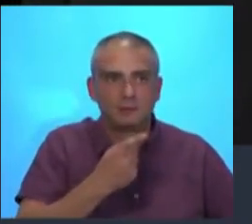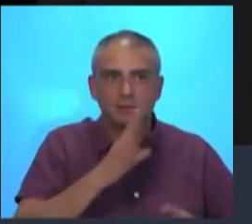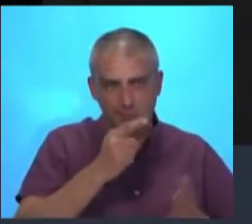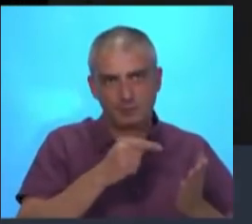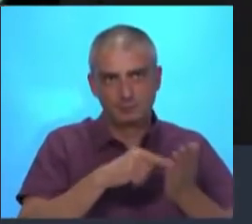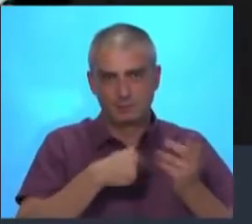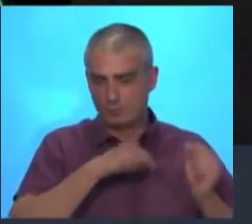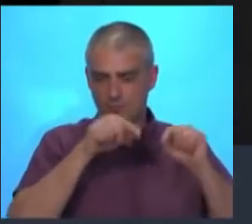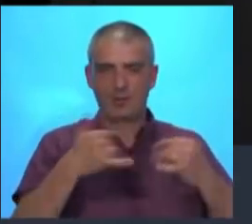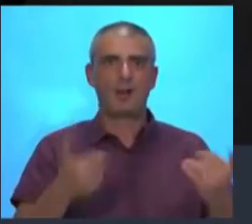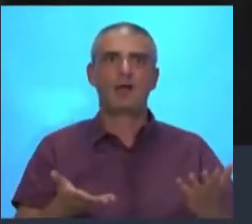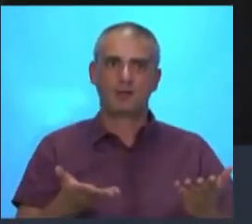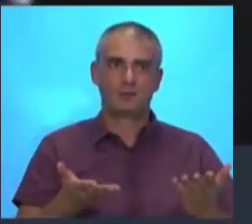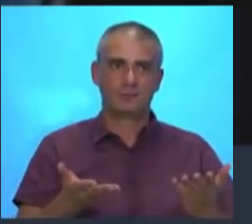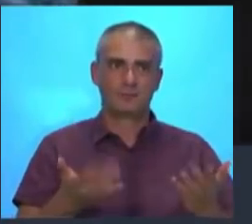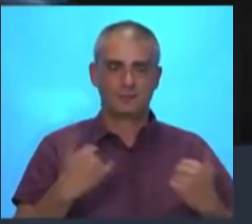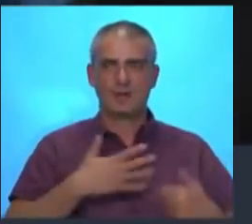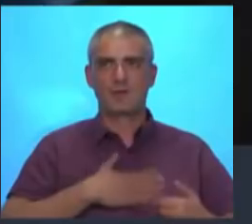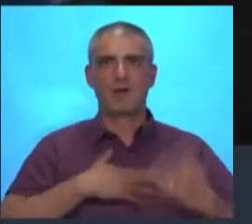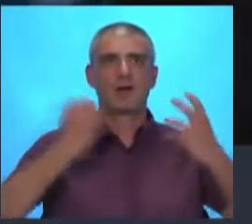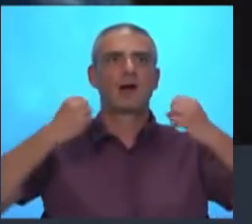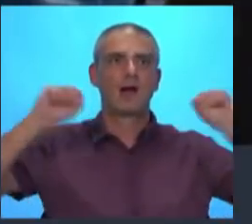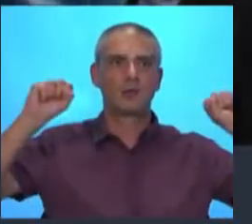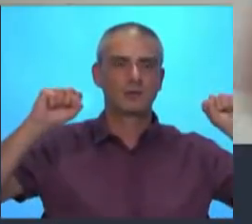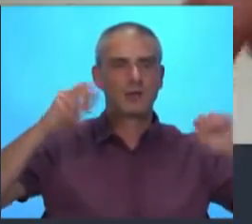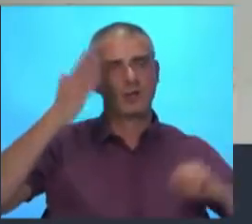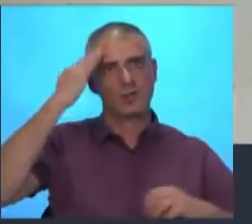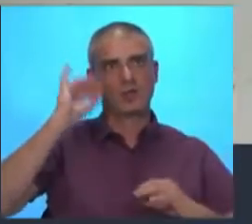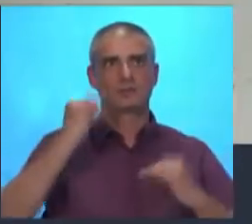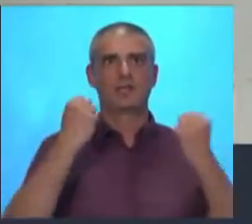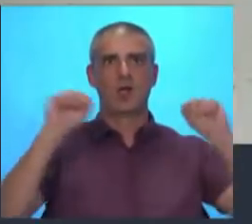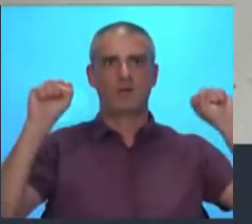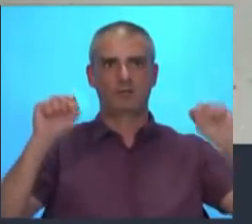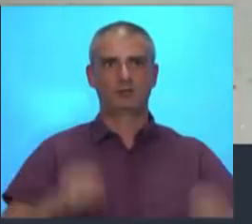אותנו ליום הזה, לחג החירות, לתודעת החופש.